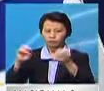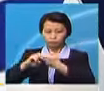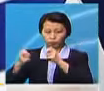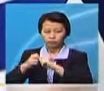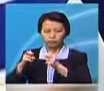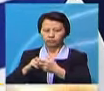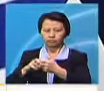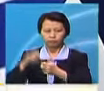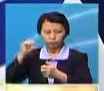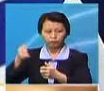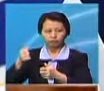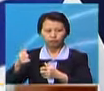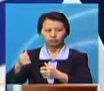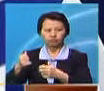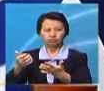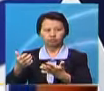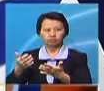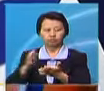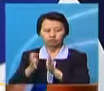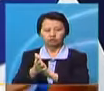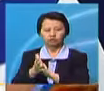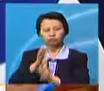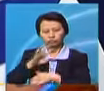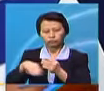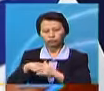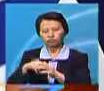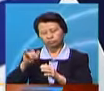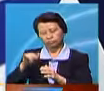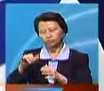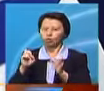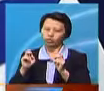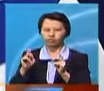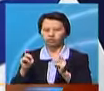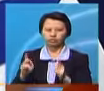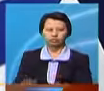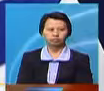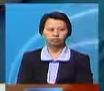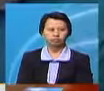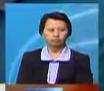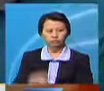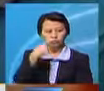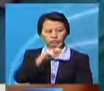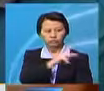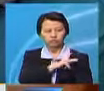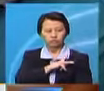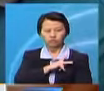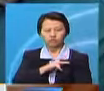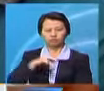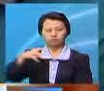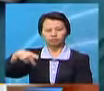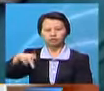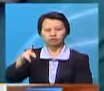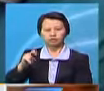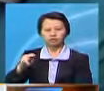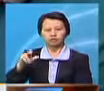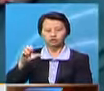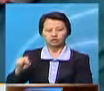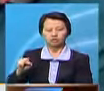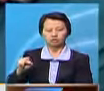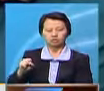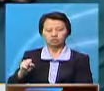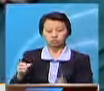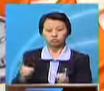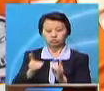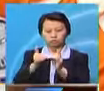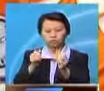apa-apa kesakitan dalam, so everything should be okay lah. Sementara bagi ketua pasukan PKNS, Syahrul Azhar Ture